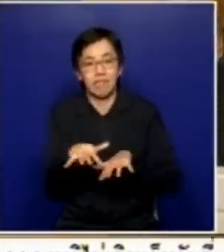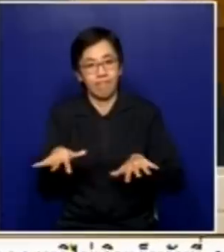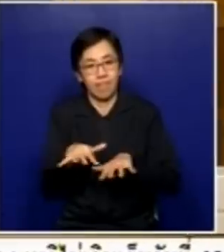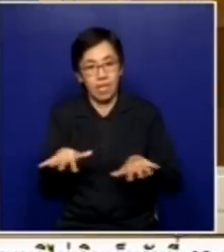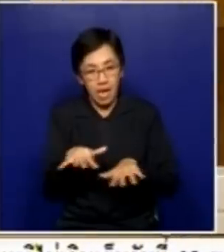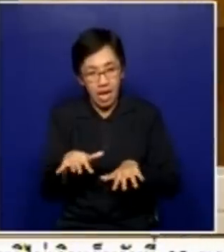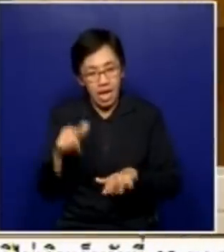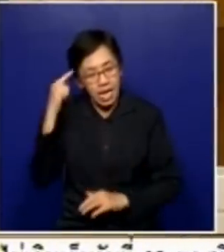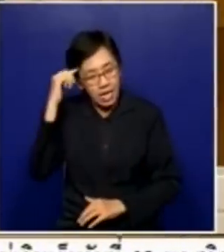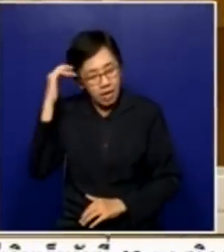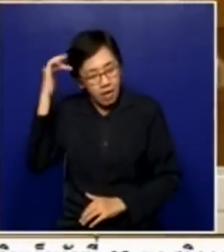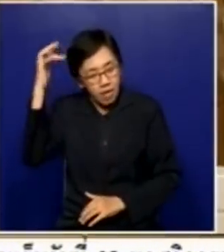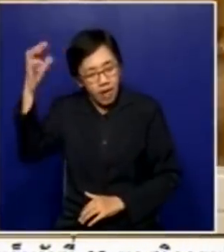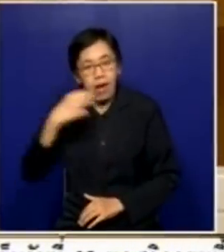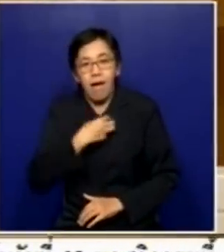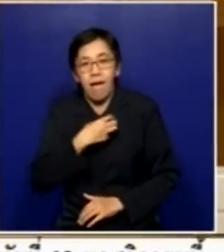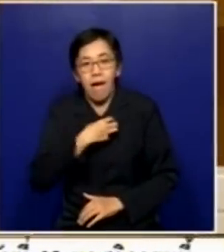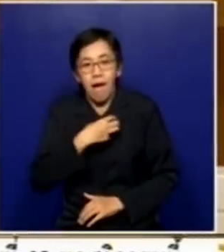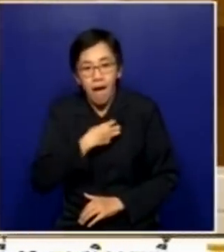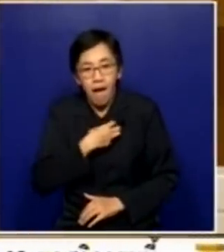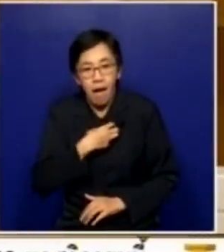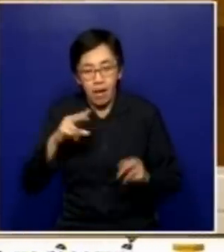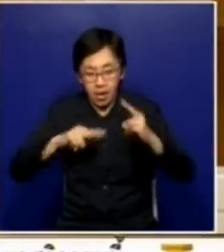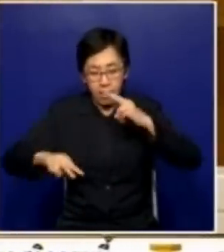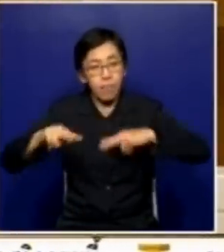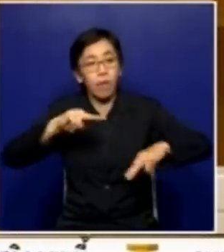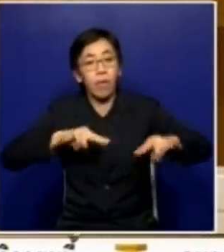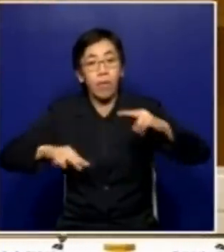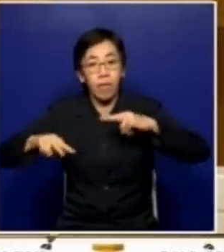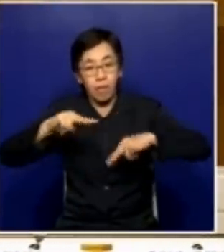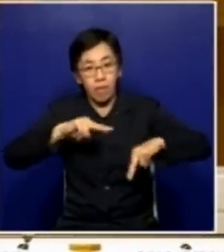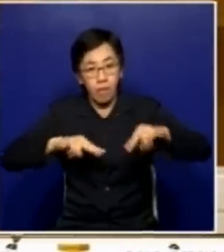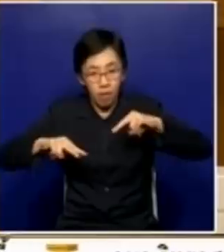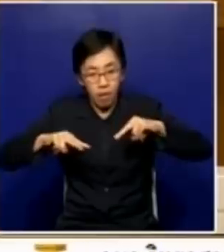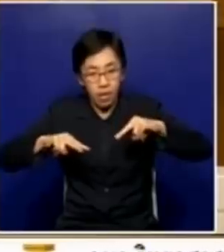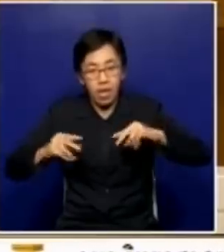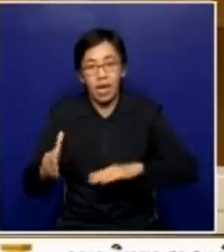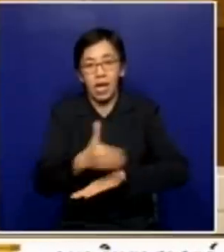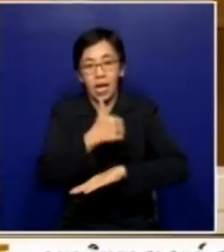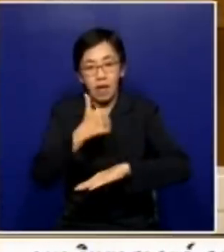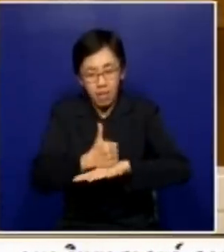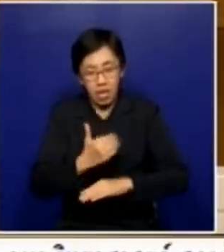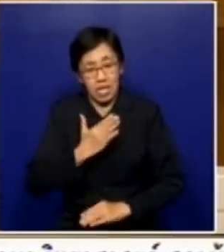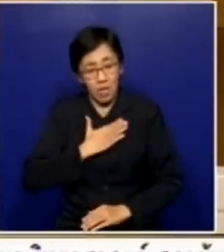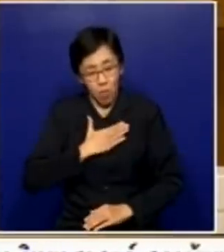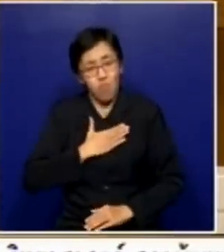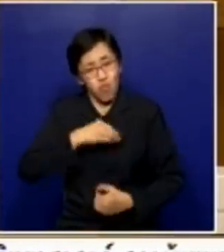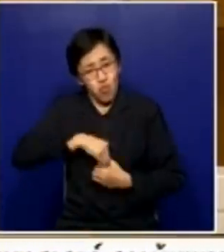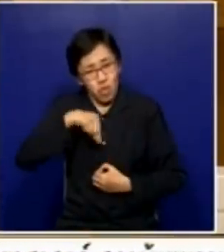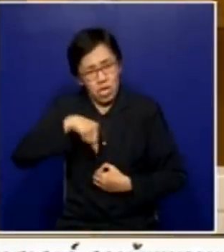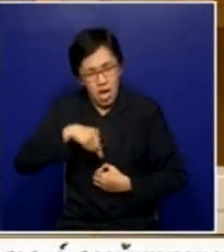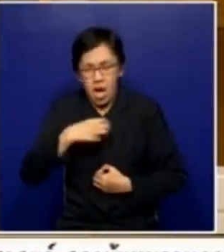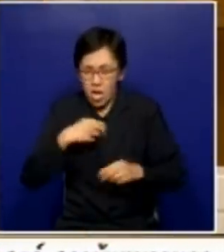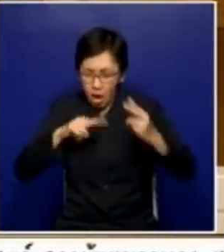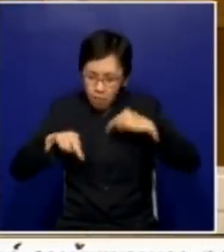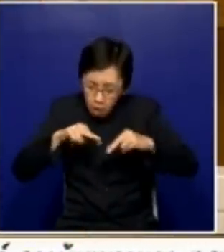จะเห็นระบบการปกคลองระบบการเมืองในประเทททผมอentialด leapเม